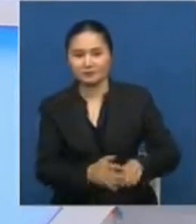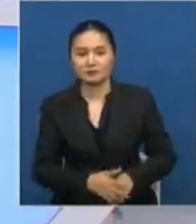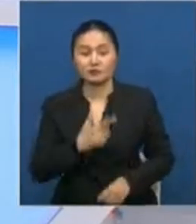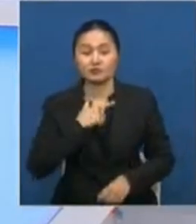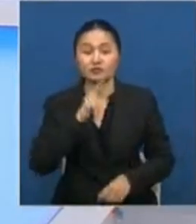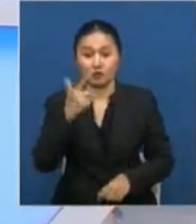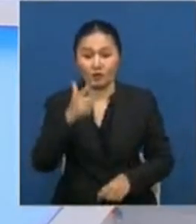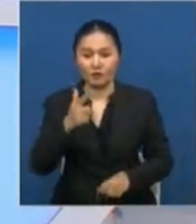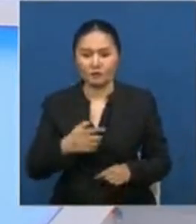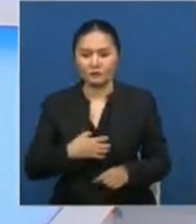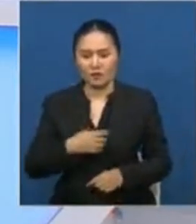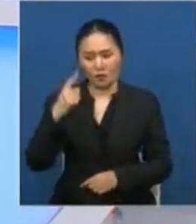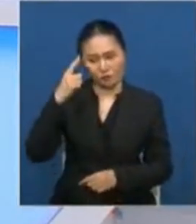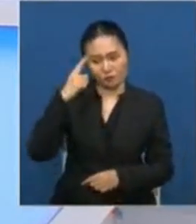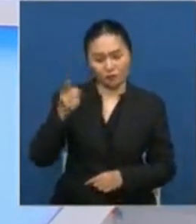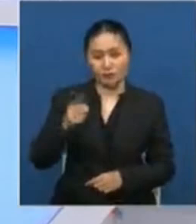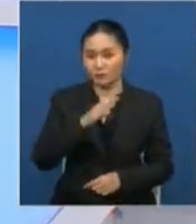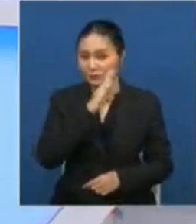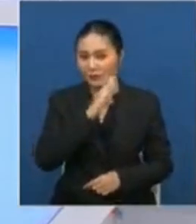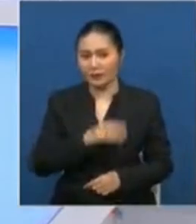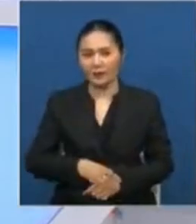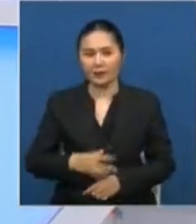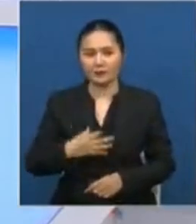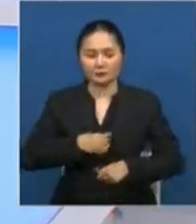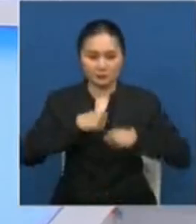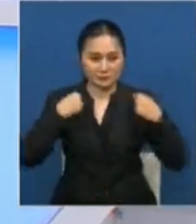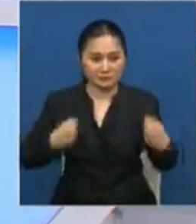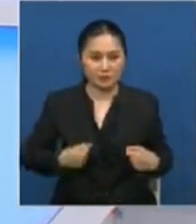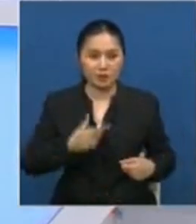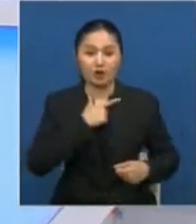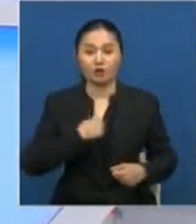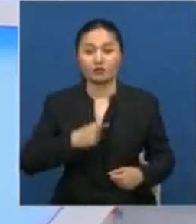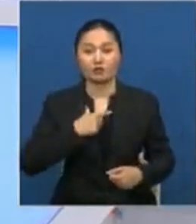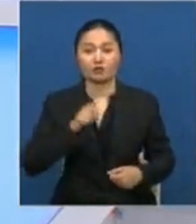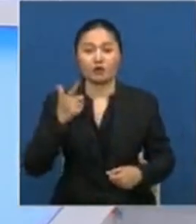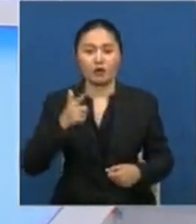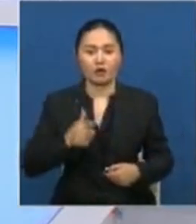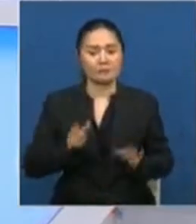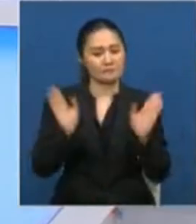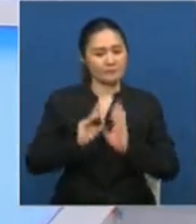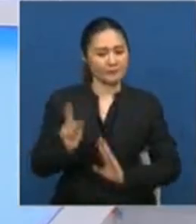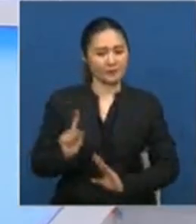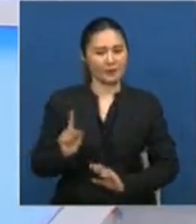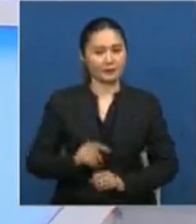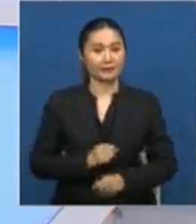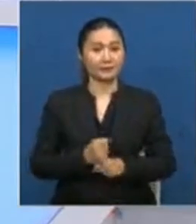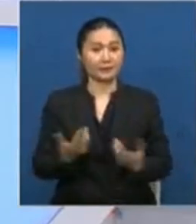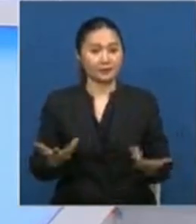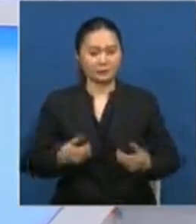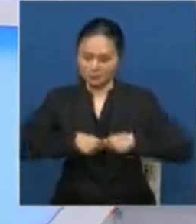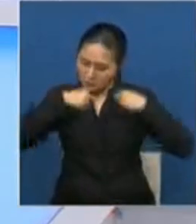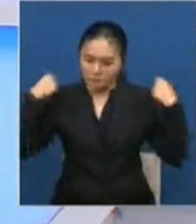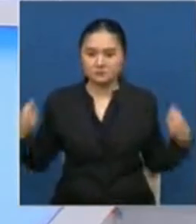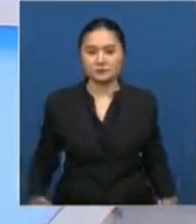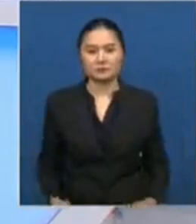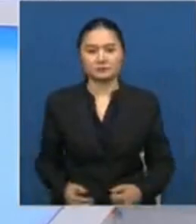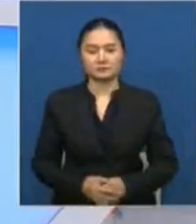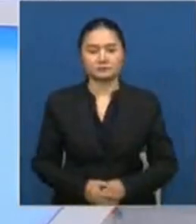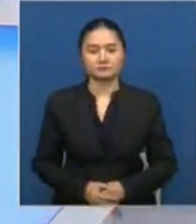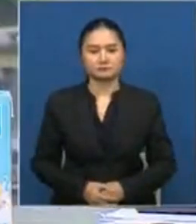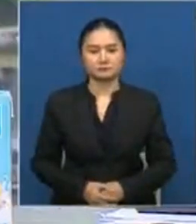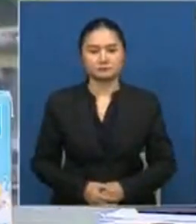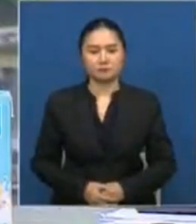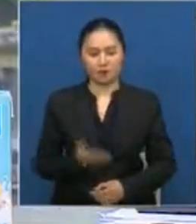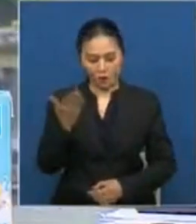ำแต่ว่าอยากจะรู้พี่เวลาผมถอดเสื้ออยู่บ้าน อ ะแล้วใส่ทองเนี่ยมันจะเข้ากันไหม แล้วยังไงอ่ะ ถอดเสื้อเลย ค่ะ บอกเจ้าของร้าน